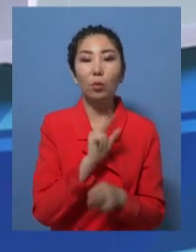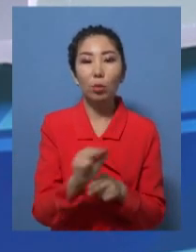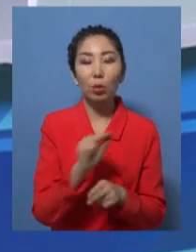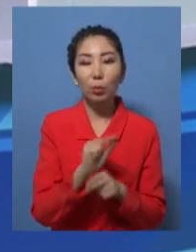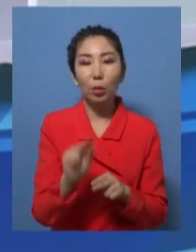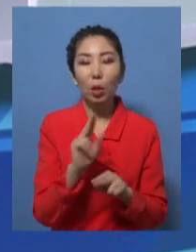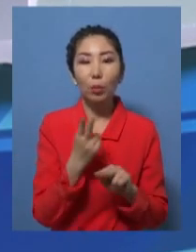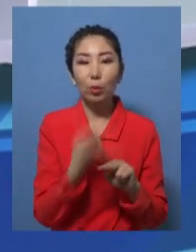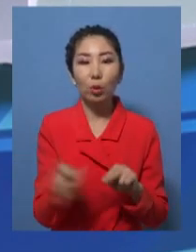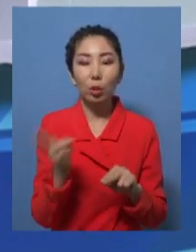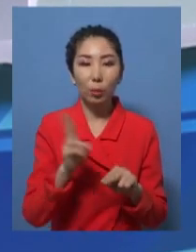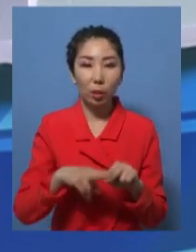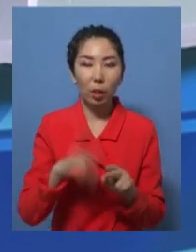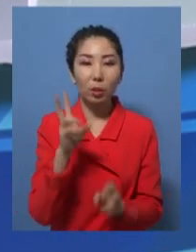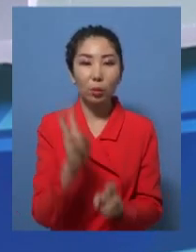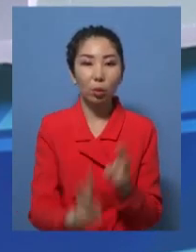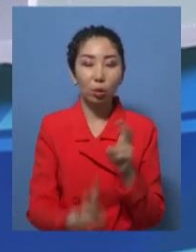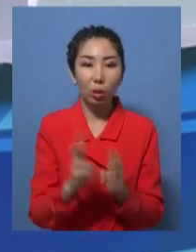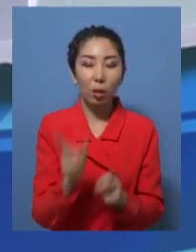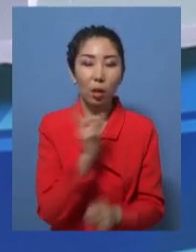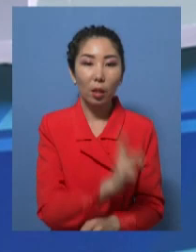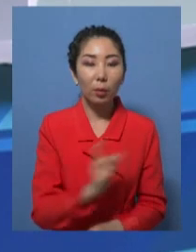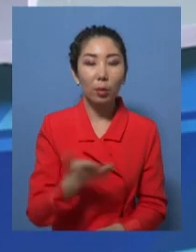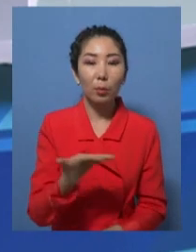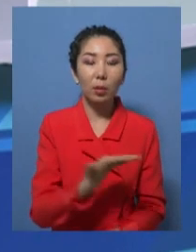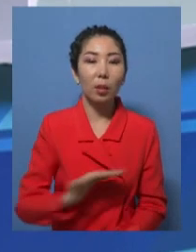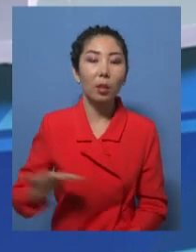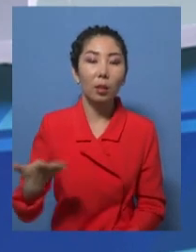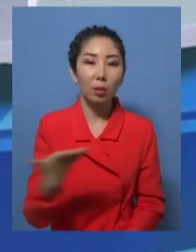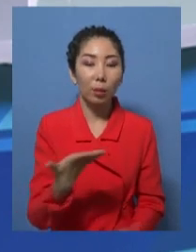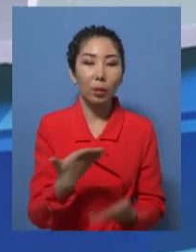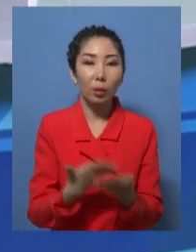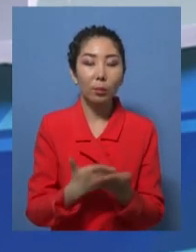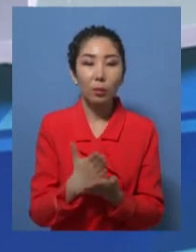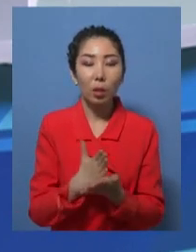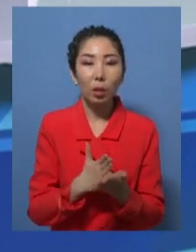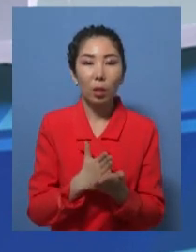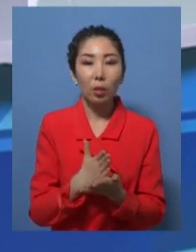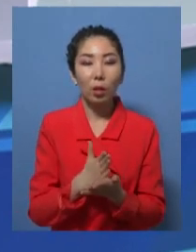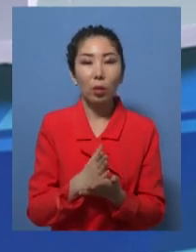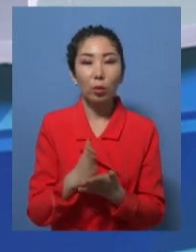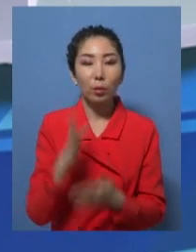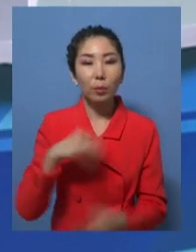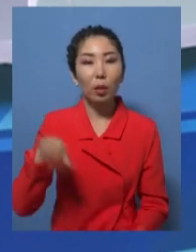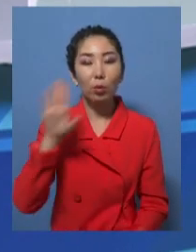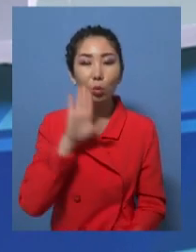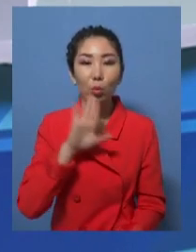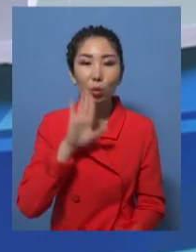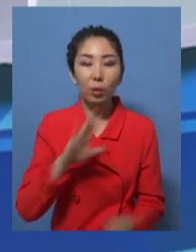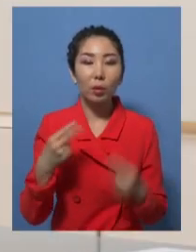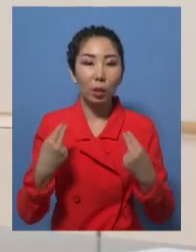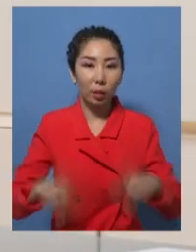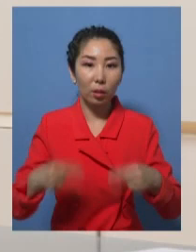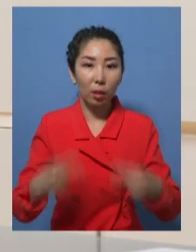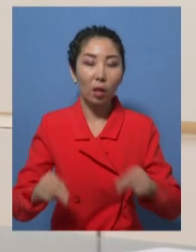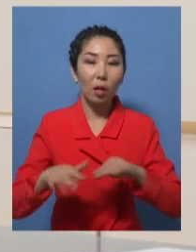жерде кәсіпорын жаңағы тұрғындарға, біздерге тұрғындарға ауыз су сатады. Сол